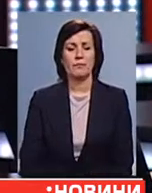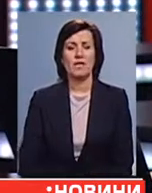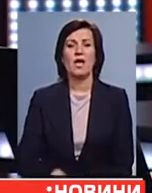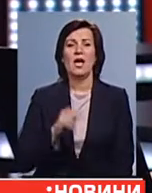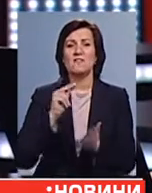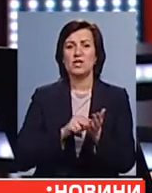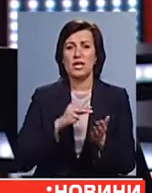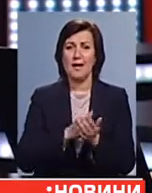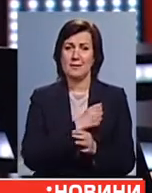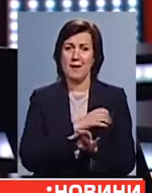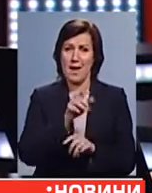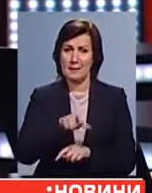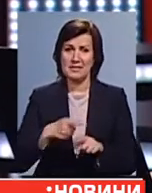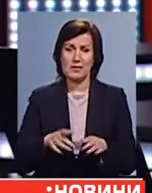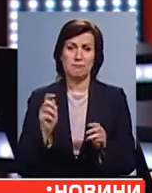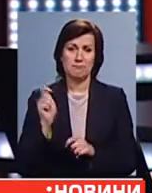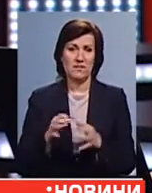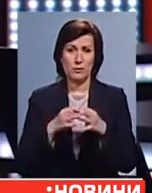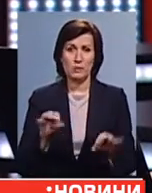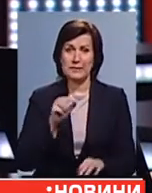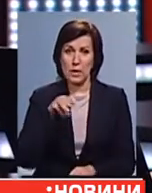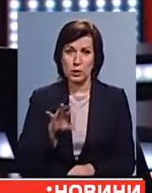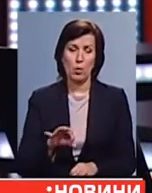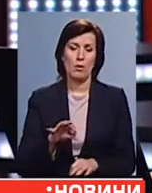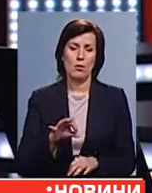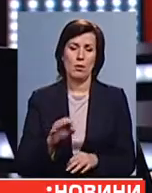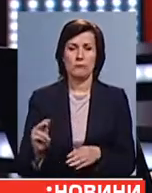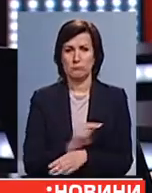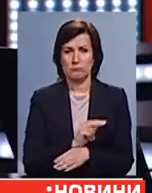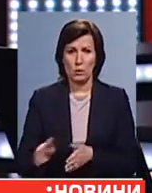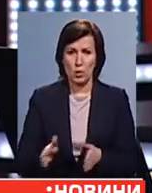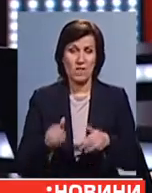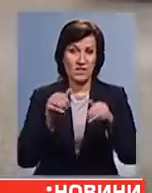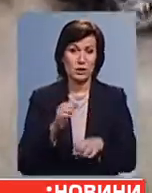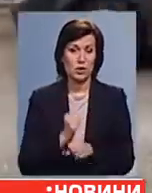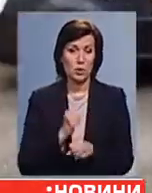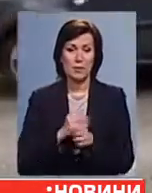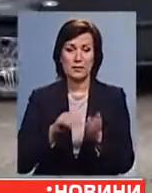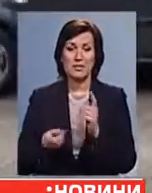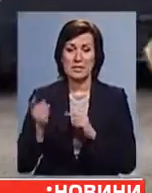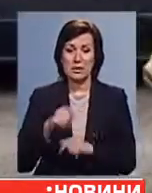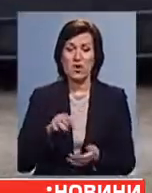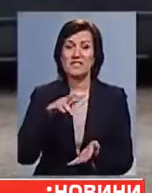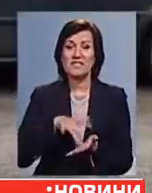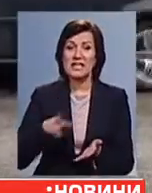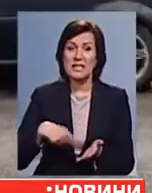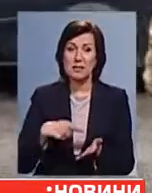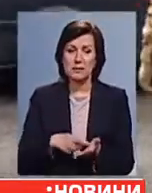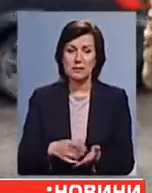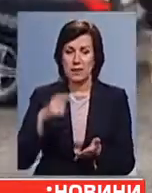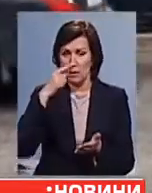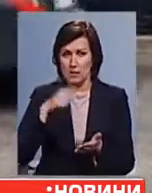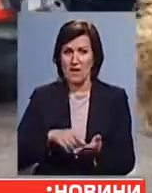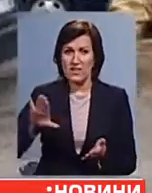У Черкасах армійці, які приїхали у відпустку з АТО, латають дороги. Бійці вирішили це зробити після того, як у центрі міста вскочили в